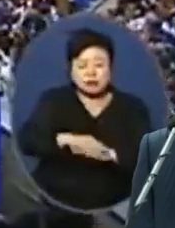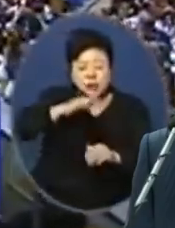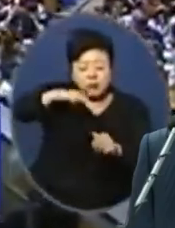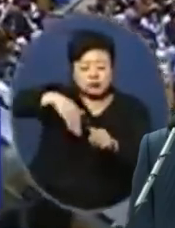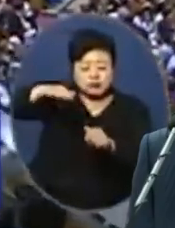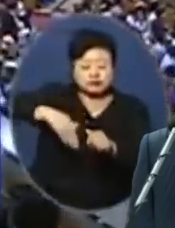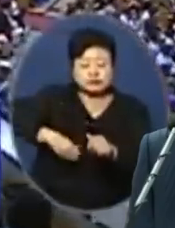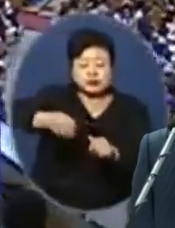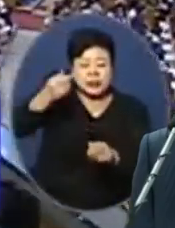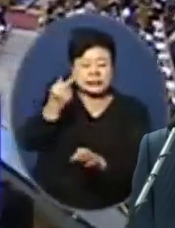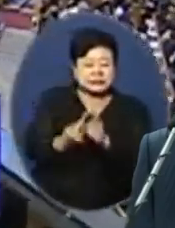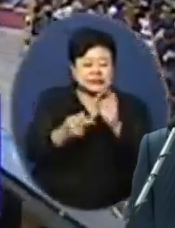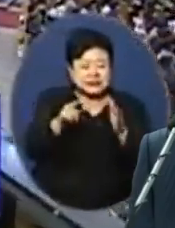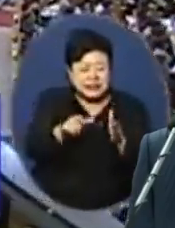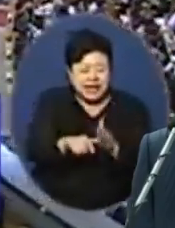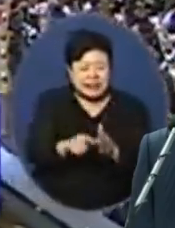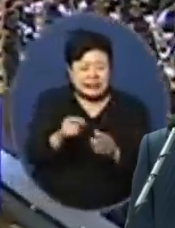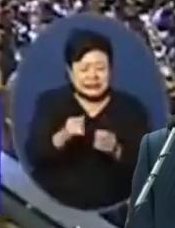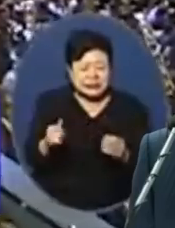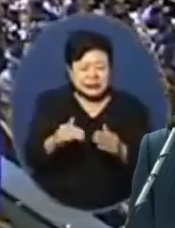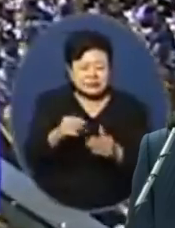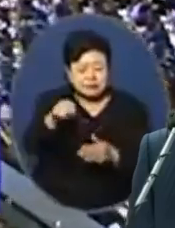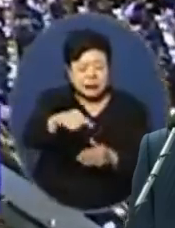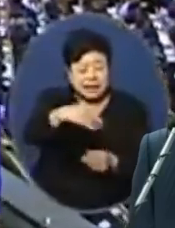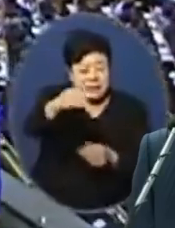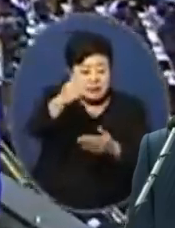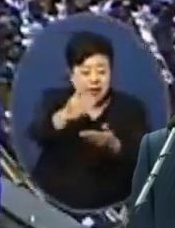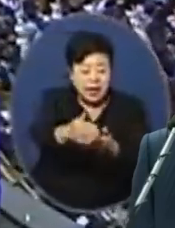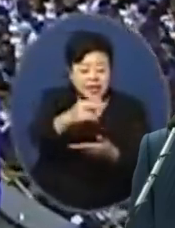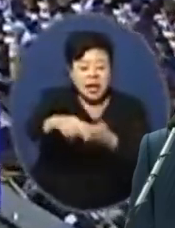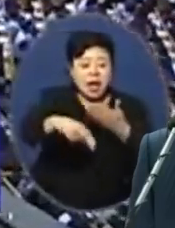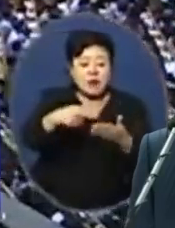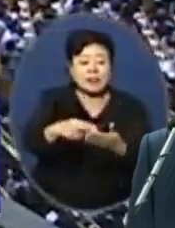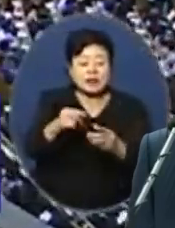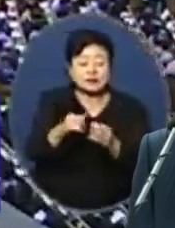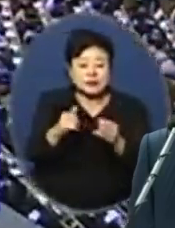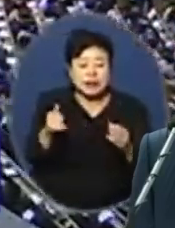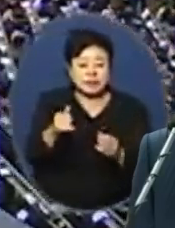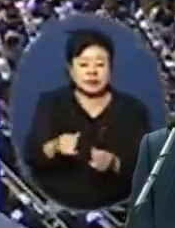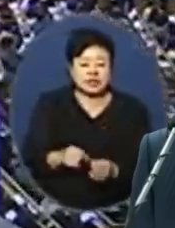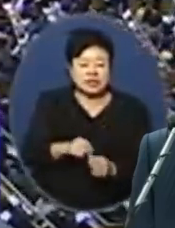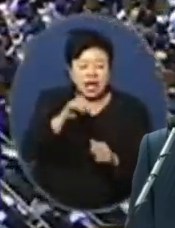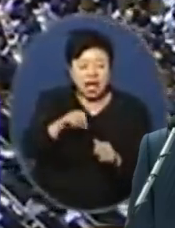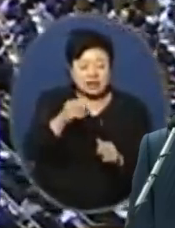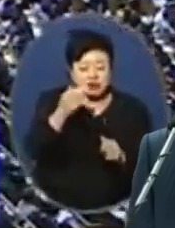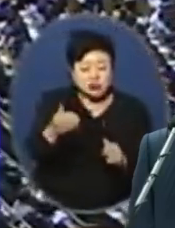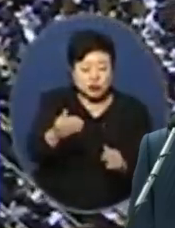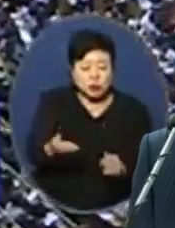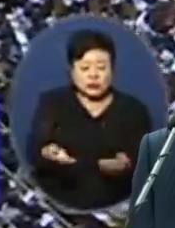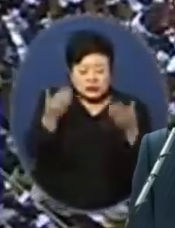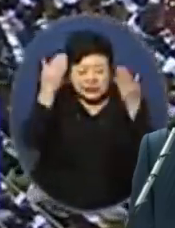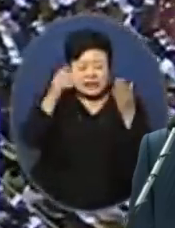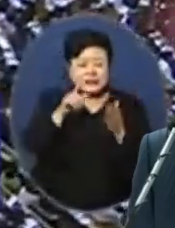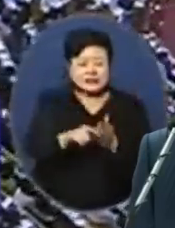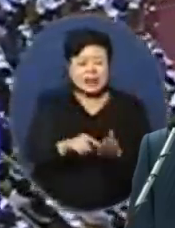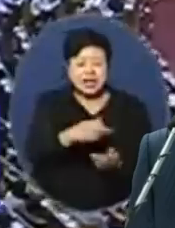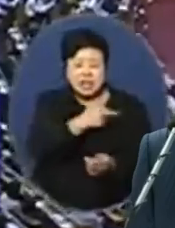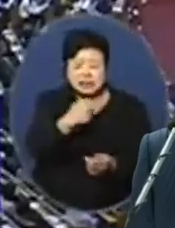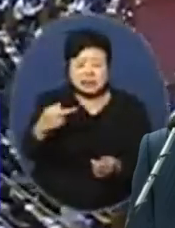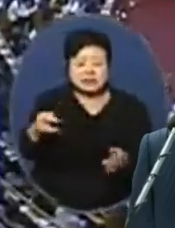뿌리고 아침까지 한 사람도 자기 집 문 밖에 나가지 마라. 야훼께서 애굽 사람에게 재앙을 내리려고 지나가실 때